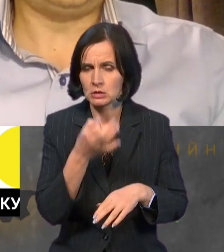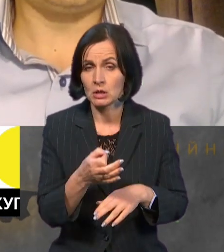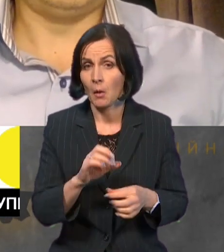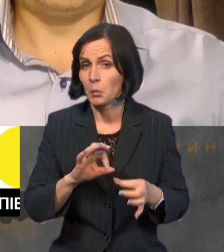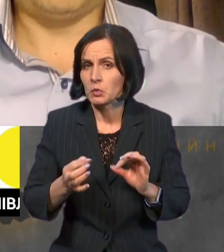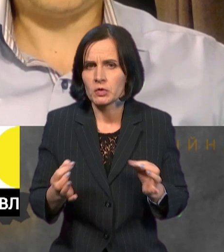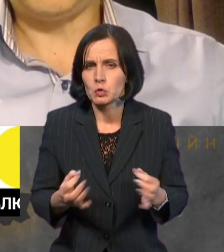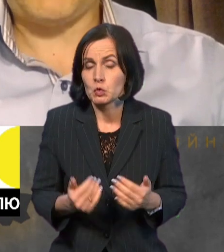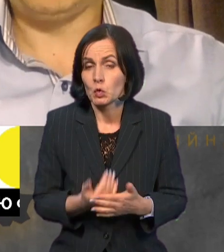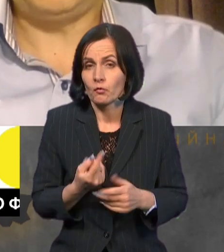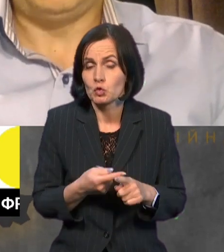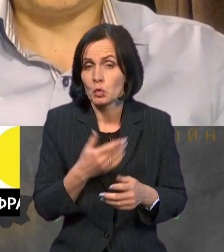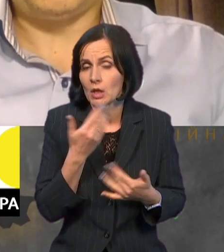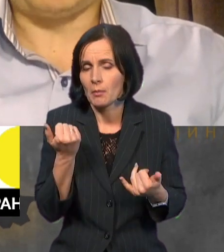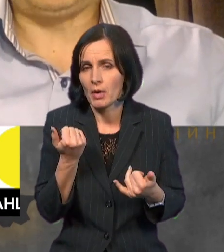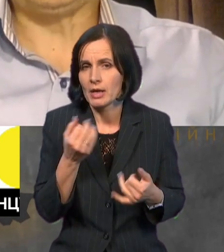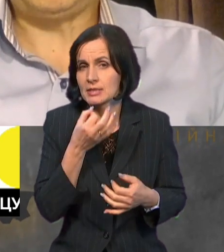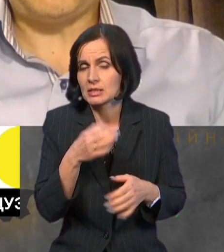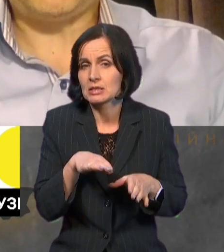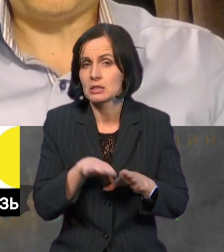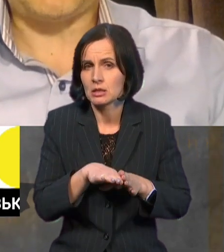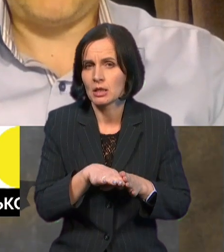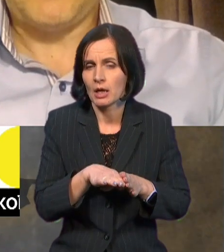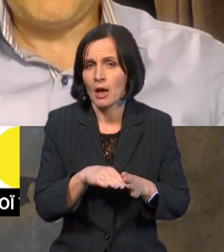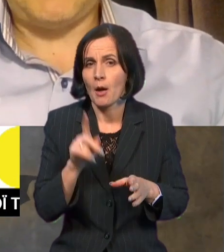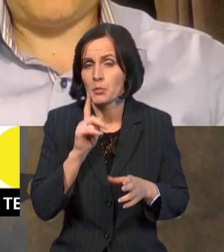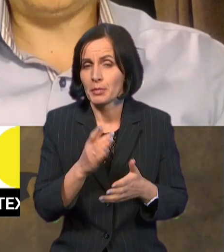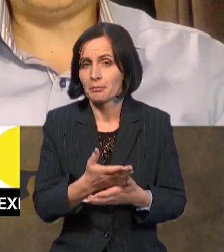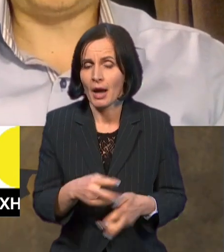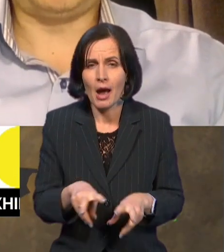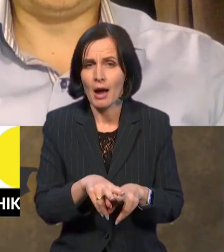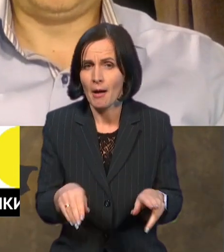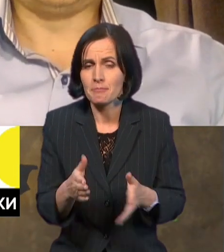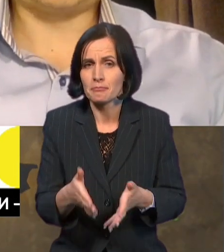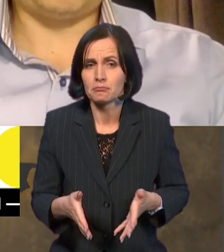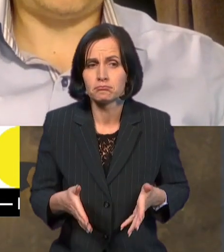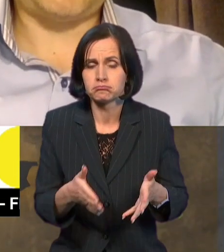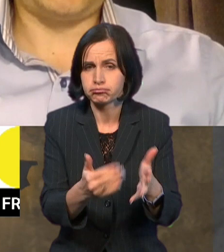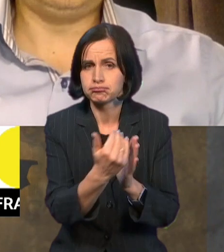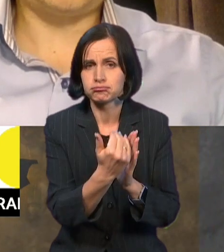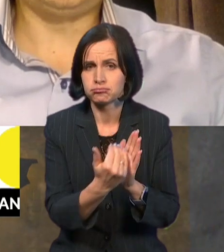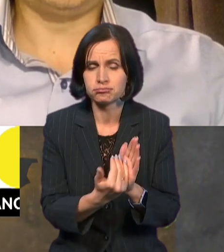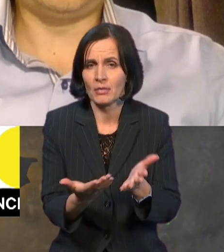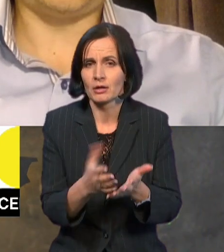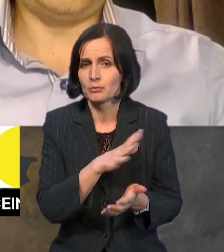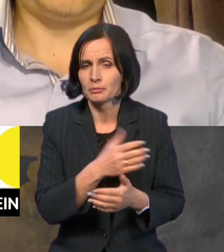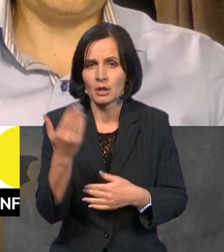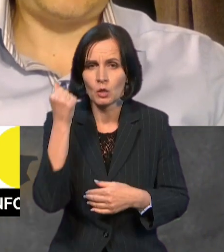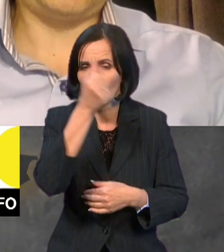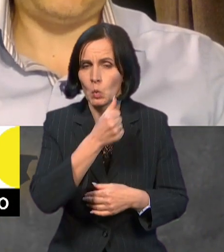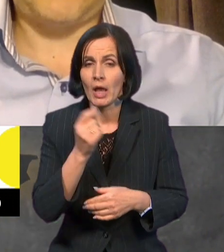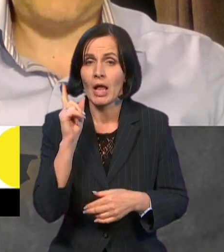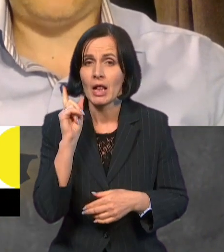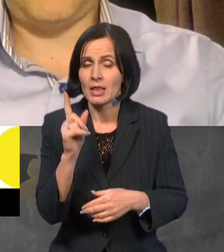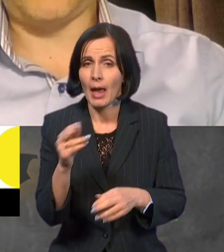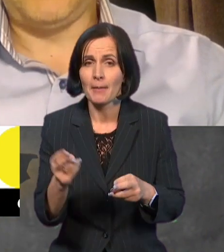принципі, нічого нового в цьому нема. Ми, скажімо так, поки що ми йдемо тим самим шляхом, тим самим графіком, так, яким ми йшли в минулому році. Тільки без